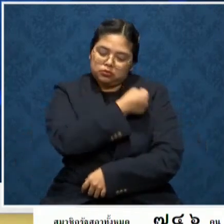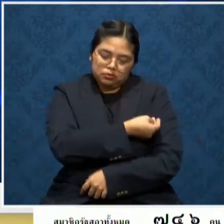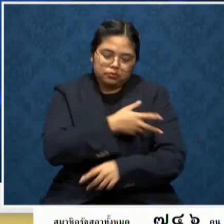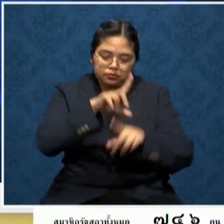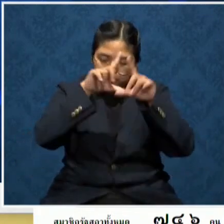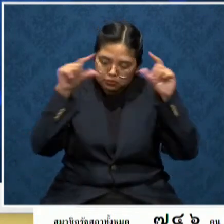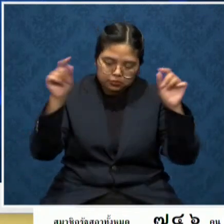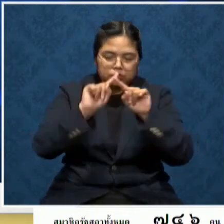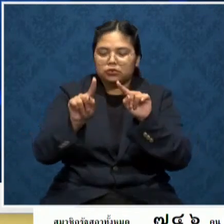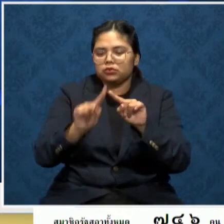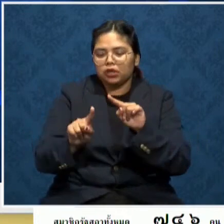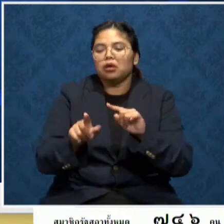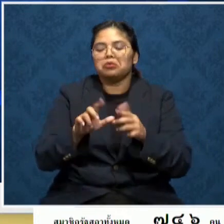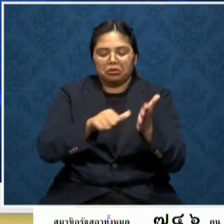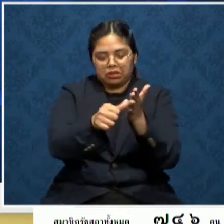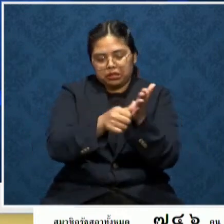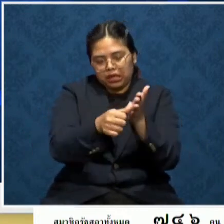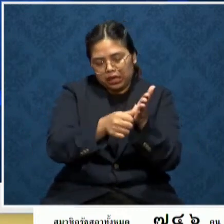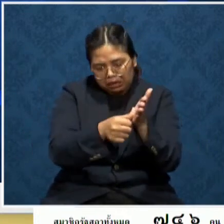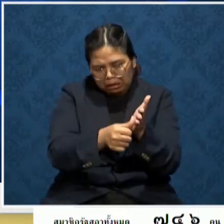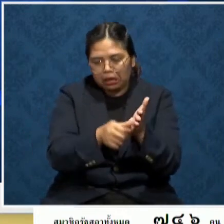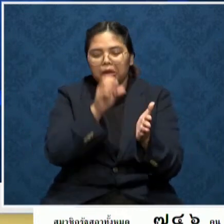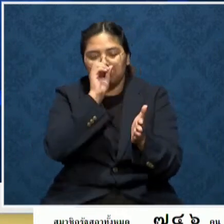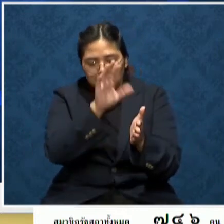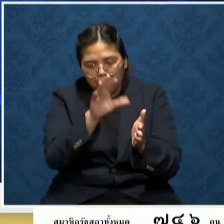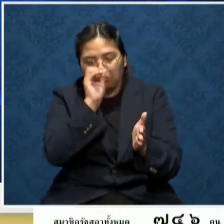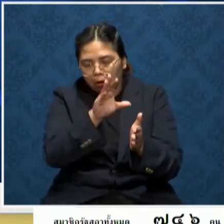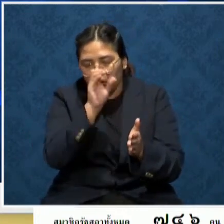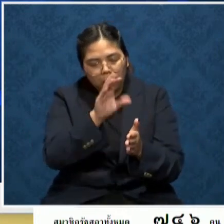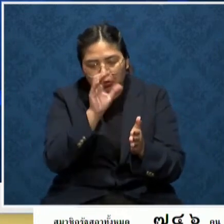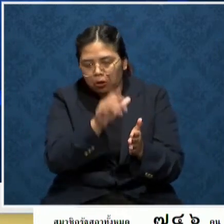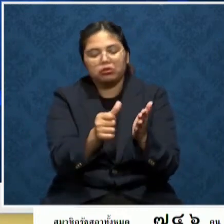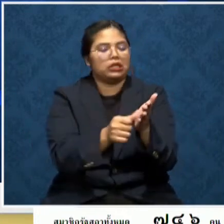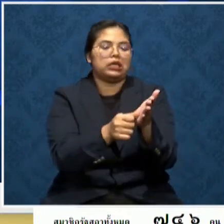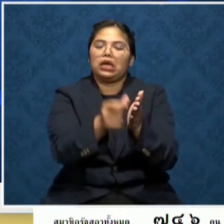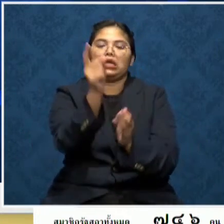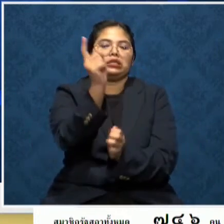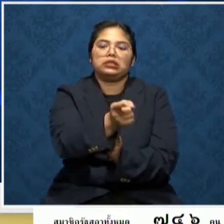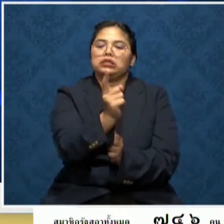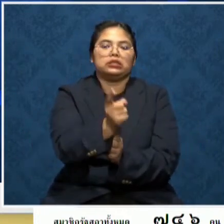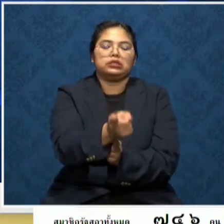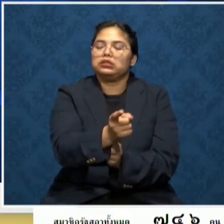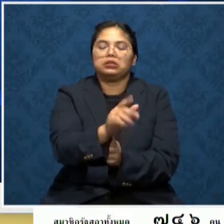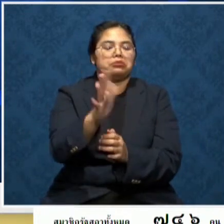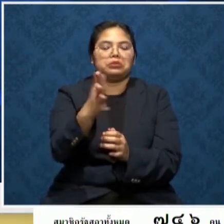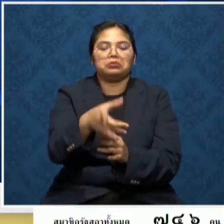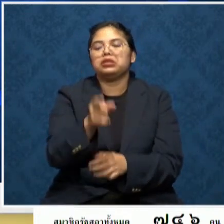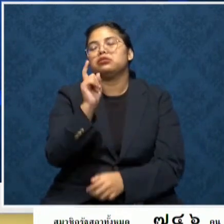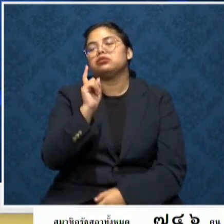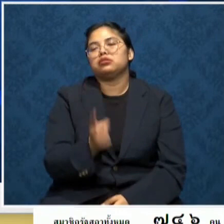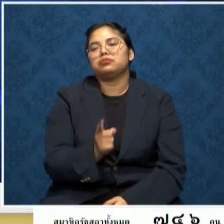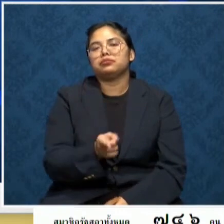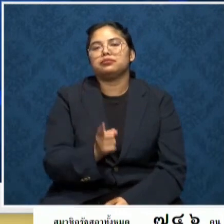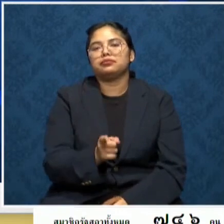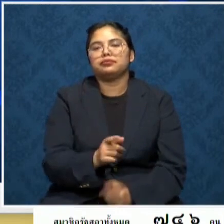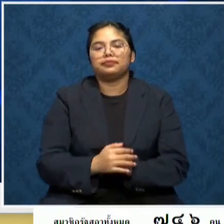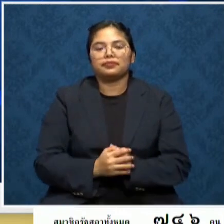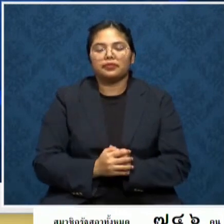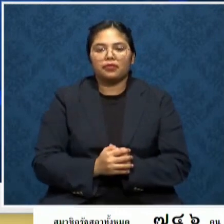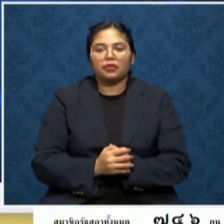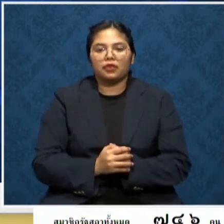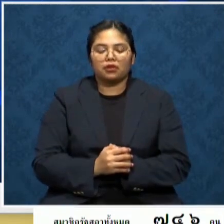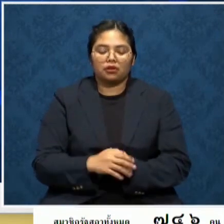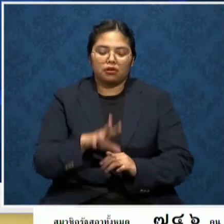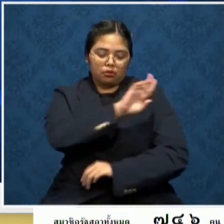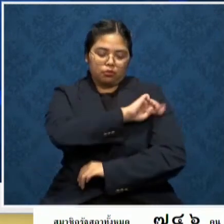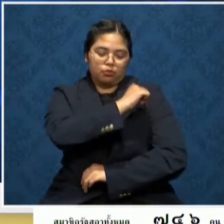วาจะแก้ไขแต่ง้หายไปเป็เหือนปัญหาที่ซุกได้ผมอยู่เหือนเดิมที่สำคัญครับุคลาบอกรเหล่